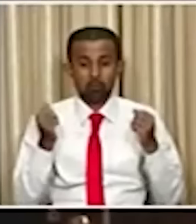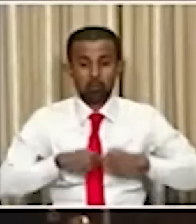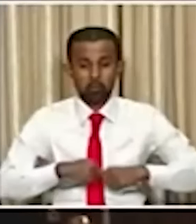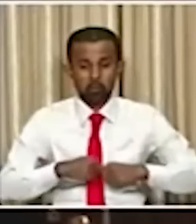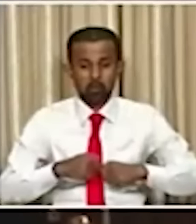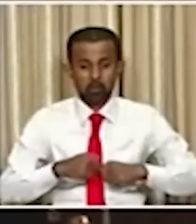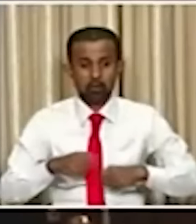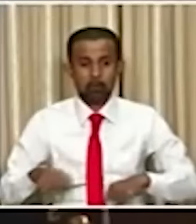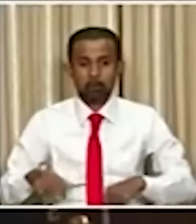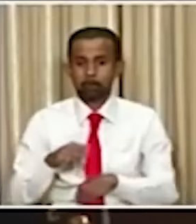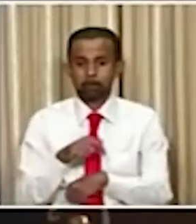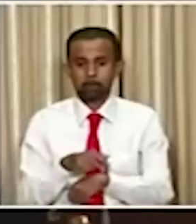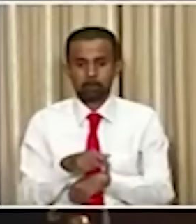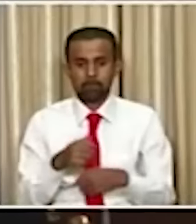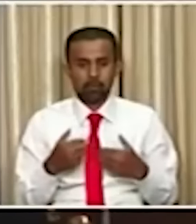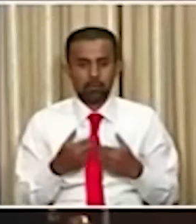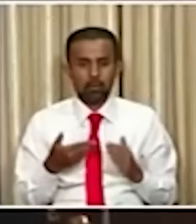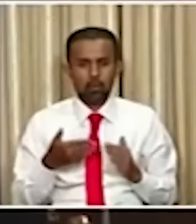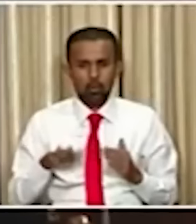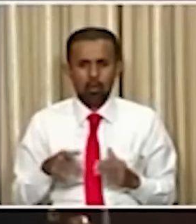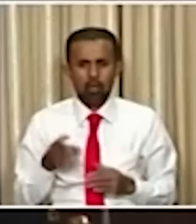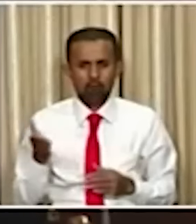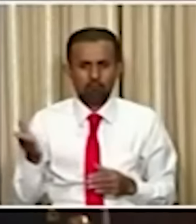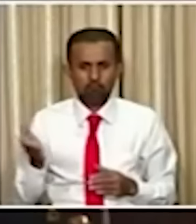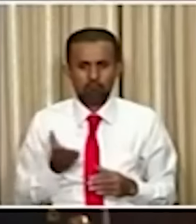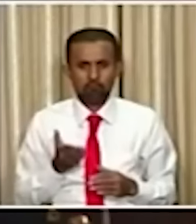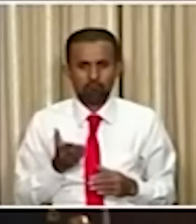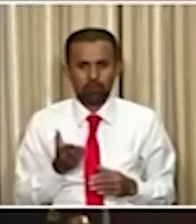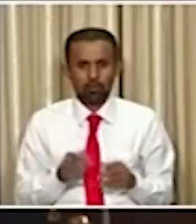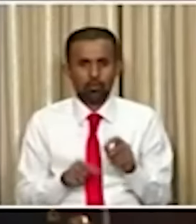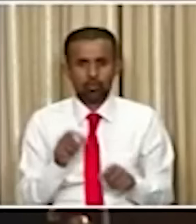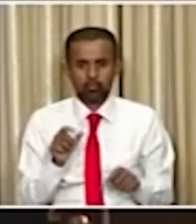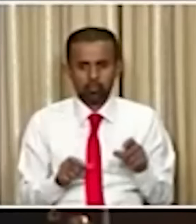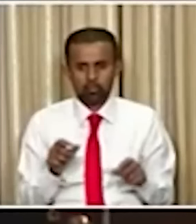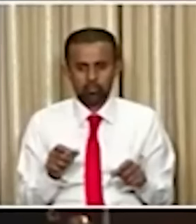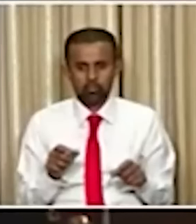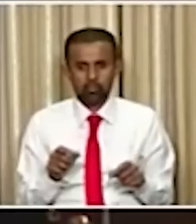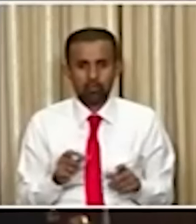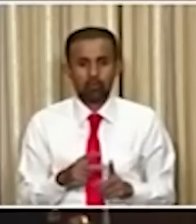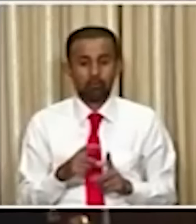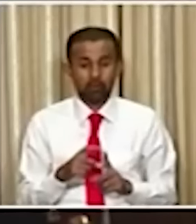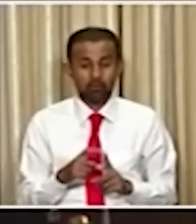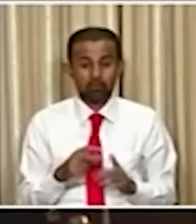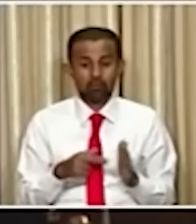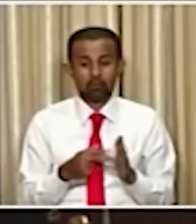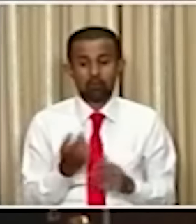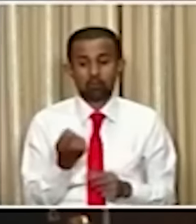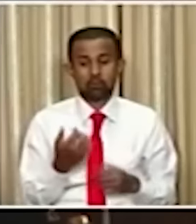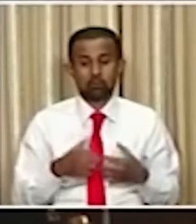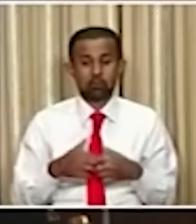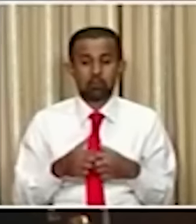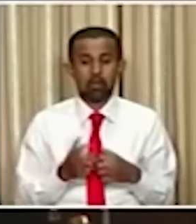thiyena welawae ape gammala inna minissu barapatala vidhi aarthika arbudayakata muhuna